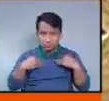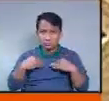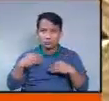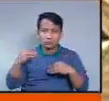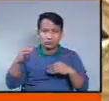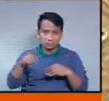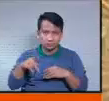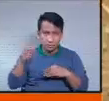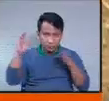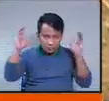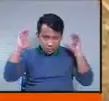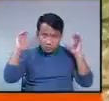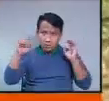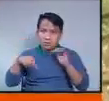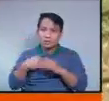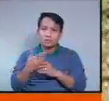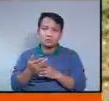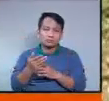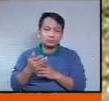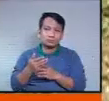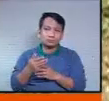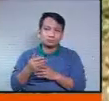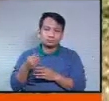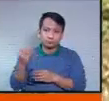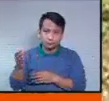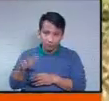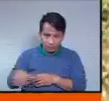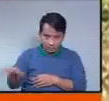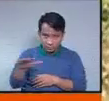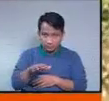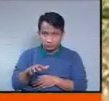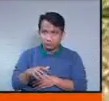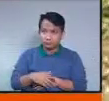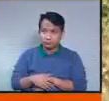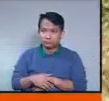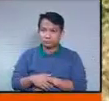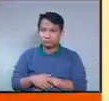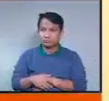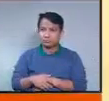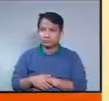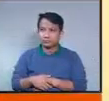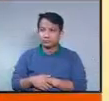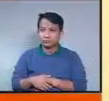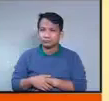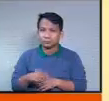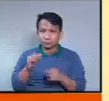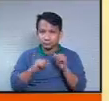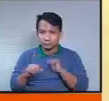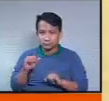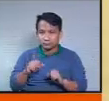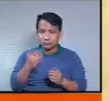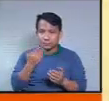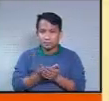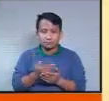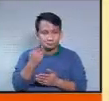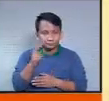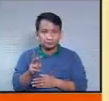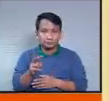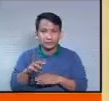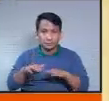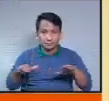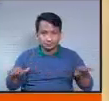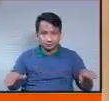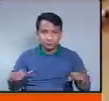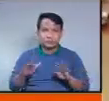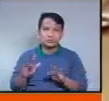unan, kung merong makapagbibigay ng mga kutsyon, mas maayos sana, kasi especially nakita natin yung mga bata